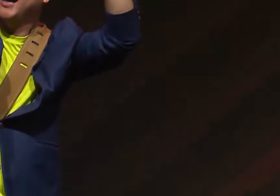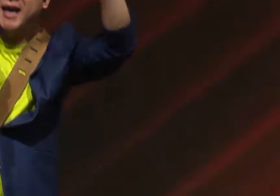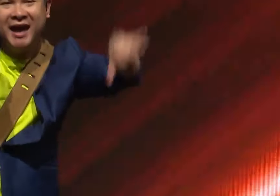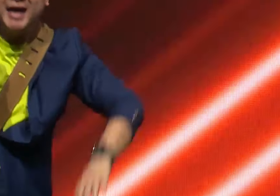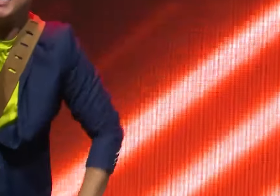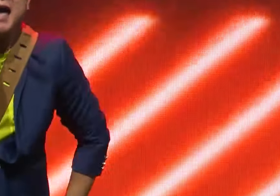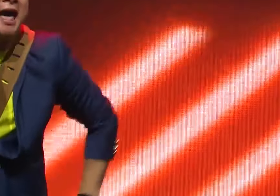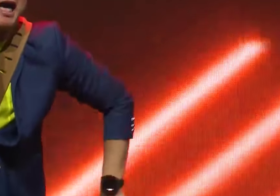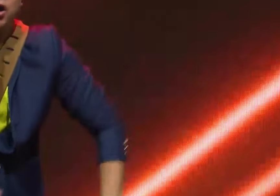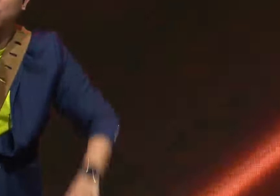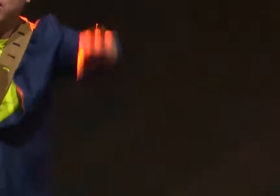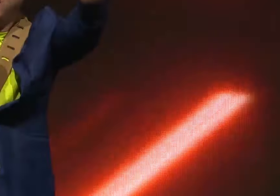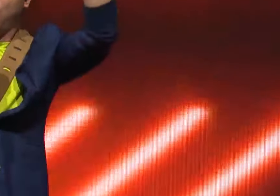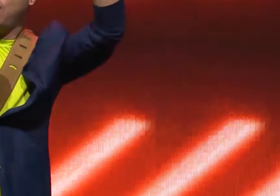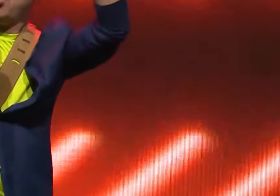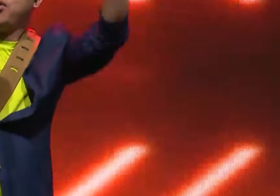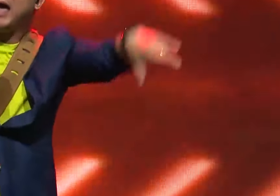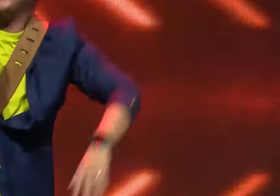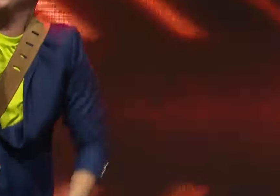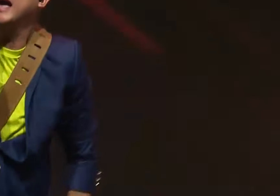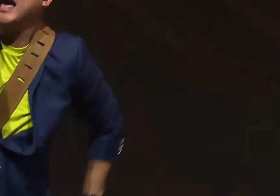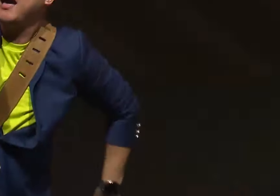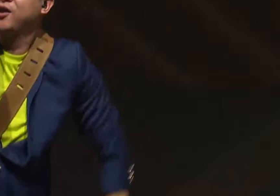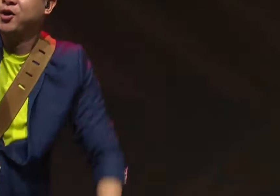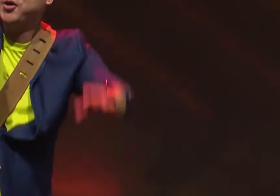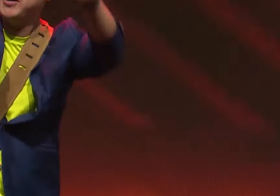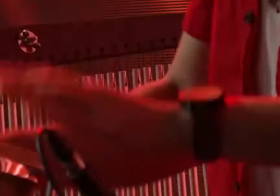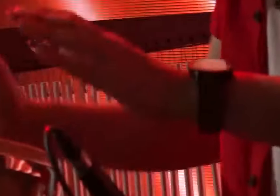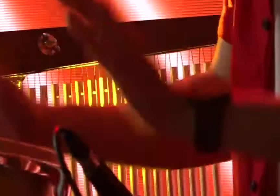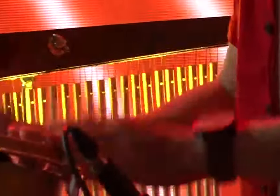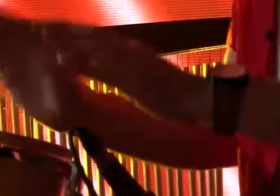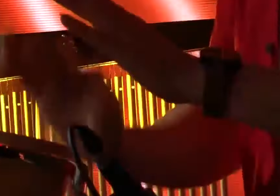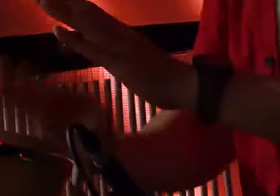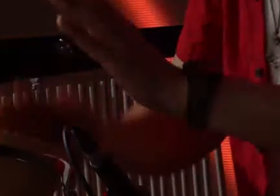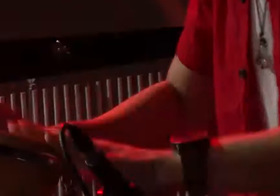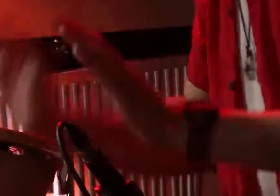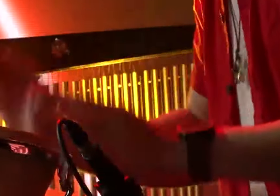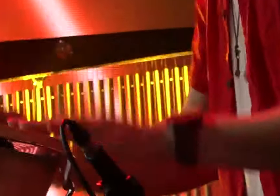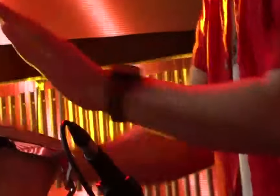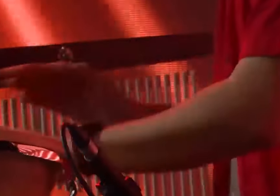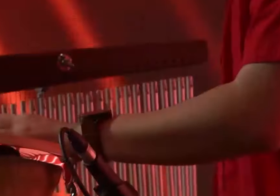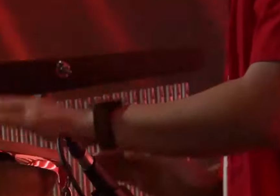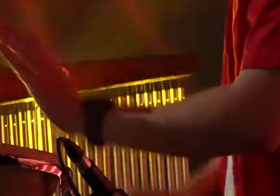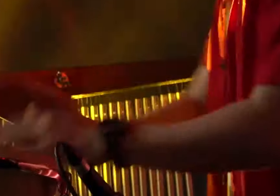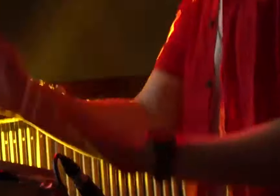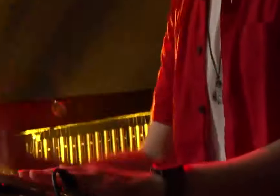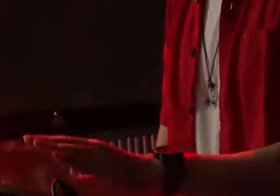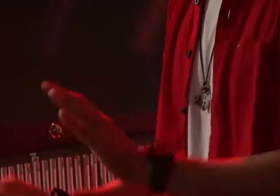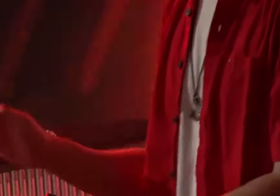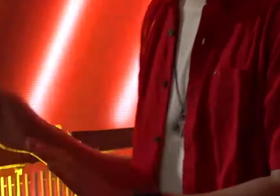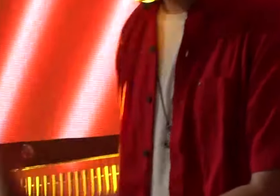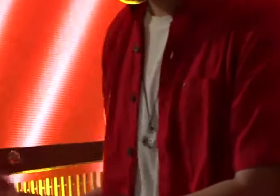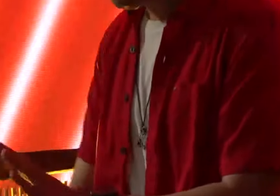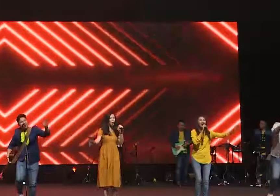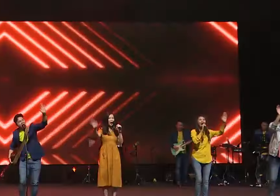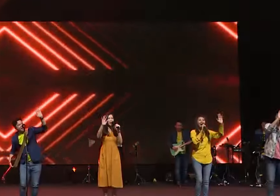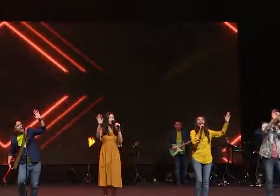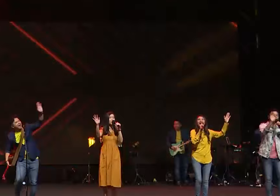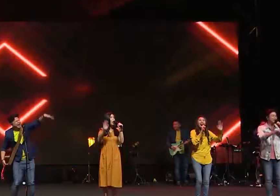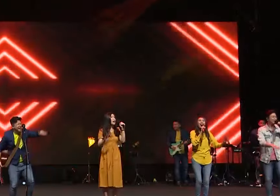ah, yeah, oh, oh yeah, oh ah, yeah, oh, oh yeah,